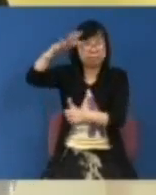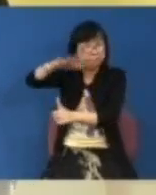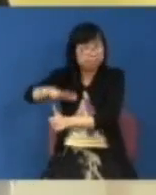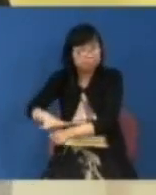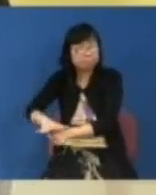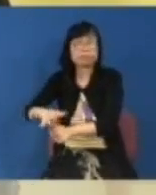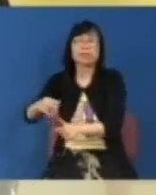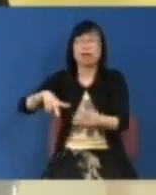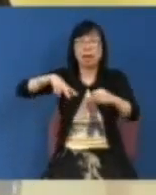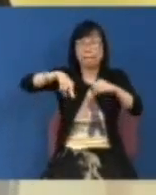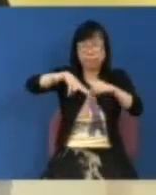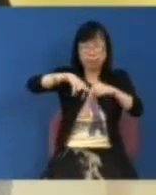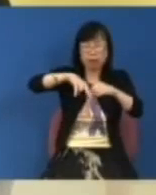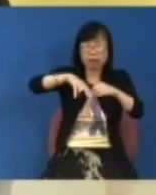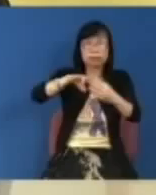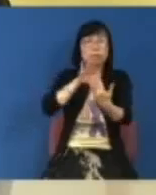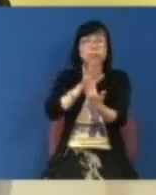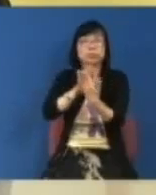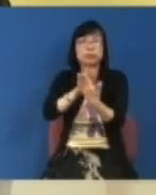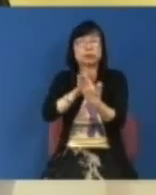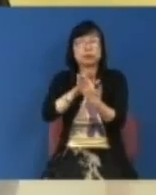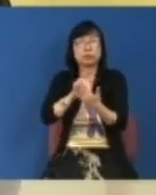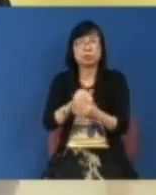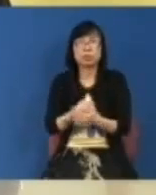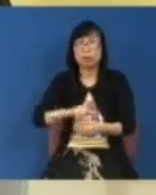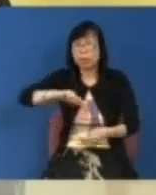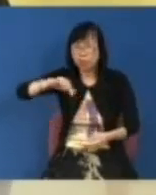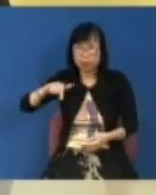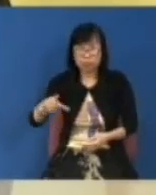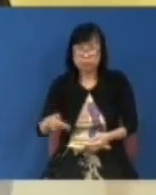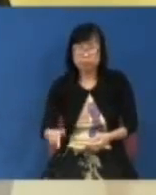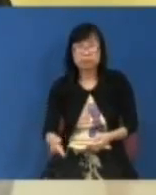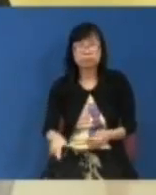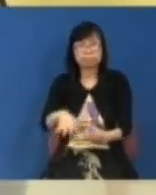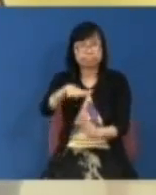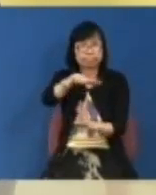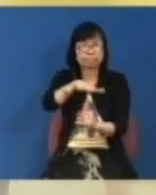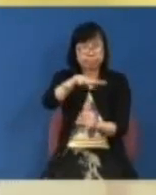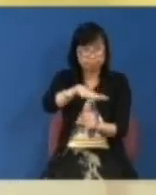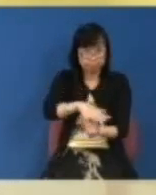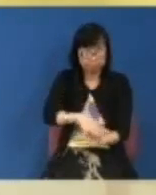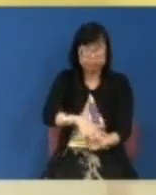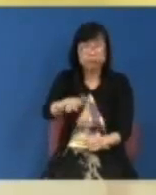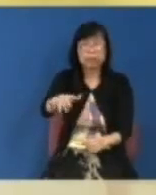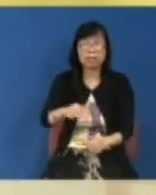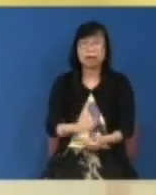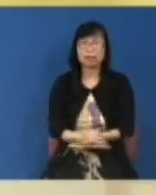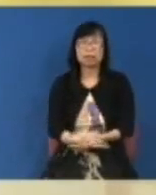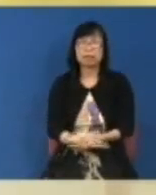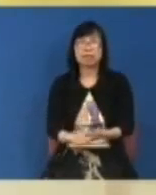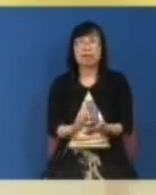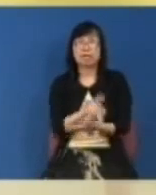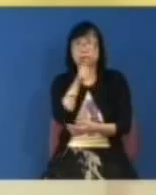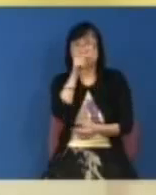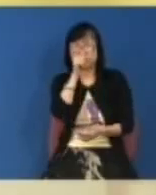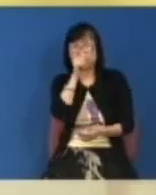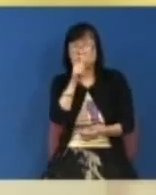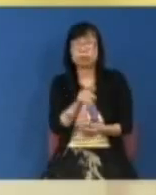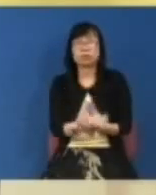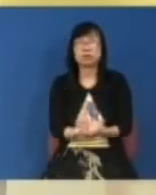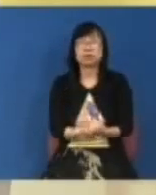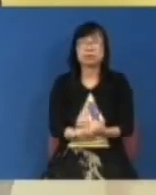蘭是面對非常深重的制裁的危機，而這個蘇聯就1979年去打了這個阿